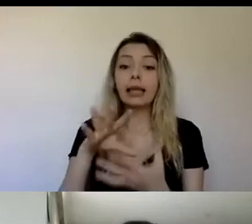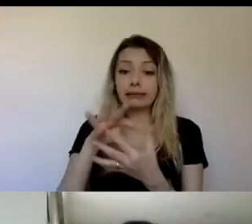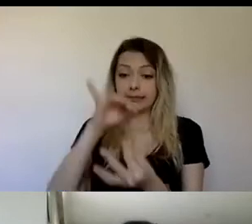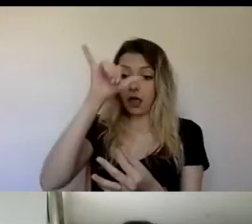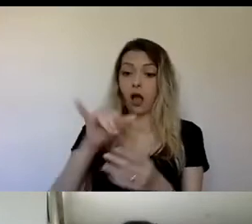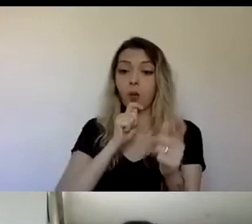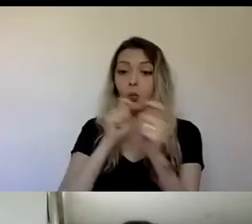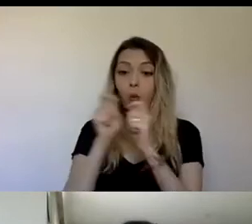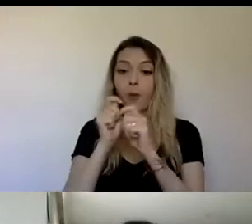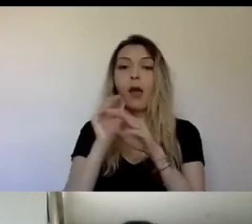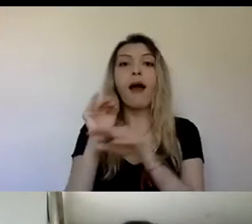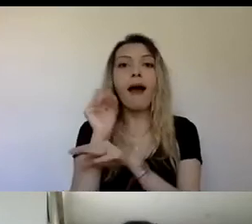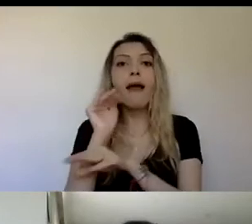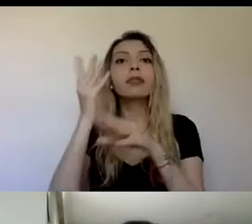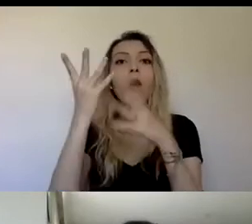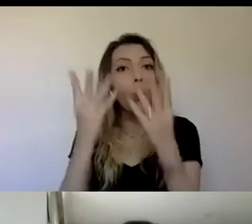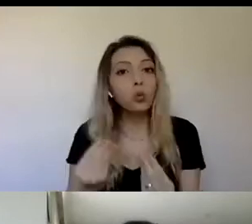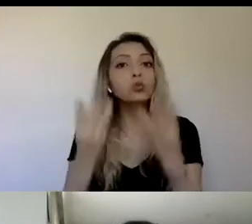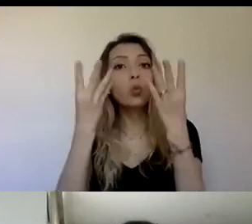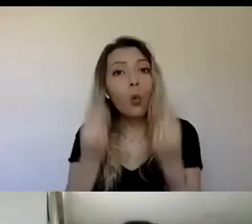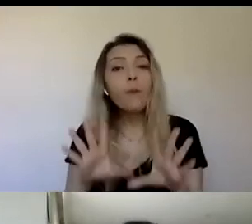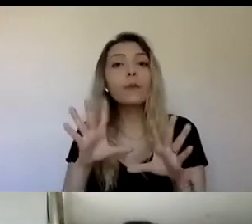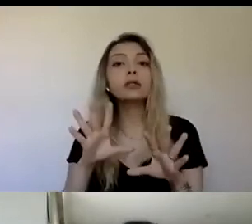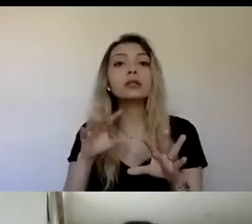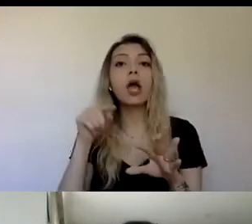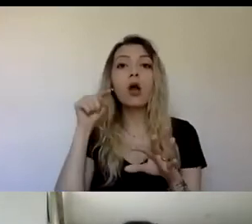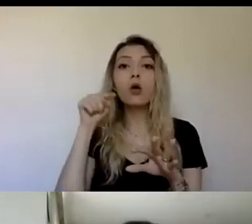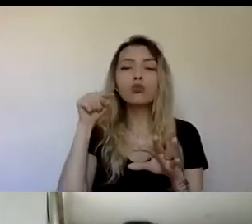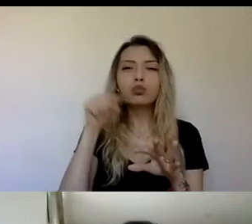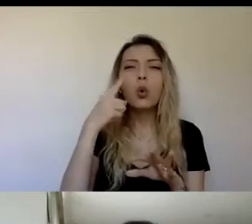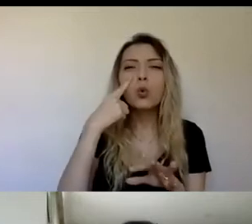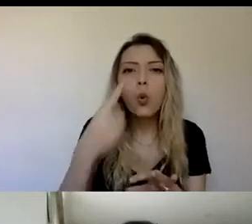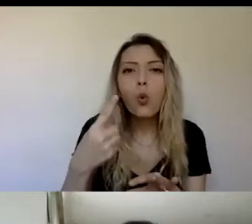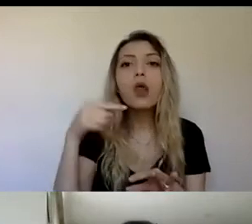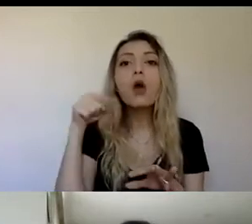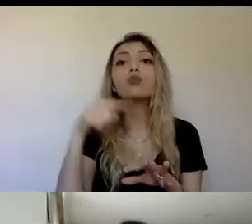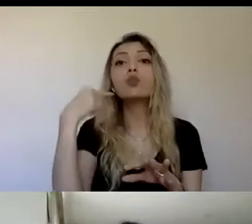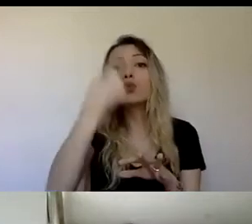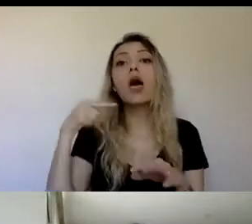mi gösteriyor. O yüzden de adı zaten gösterge.